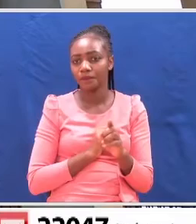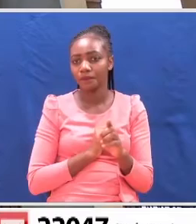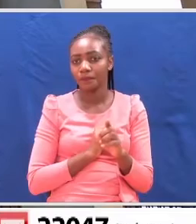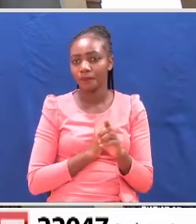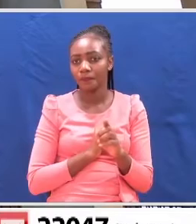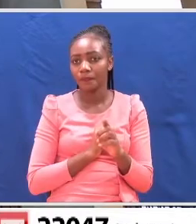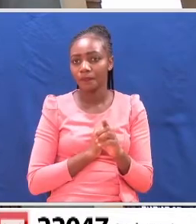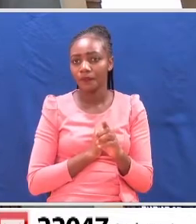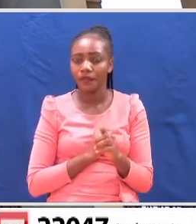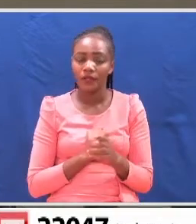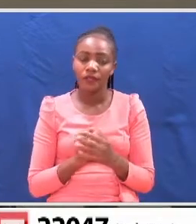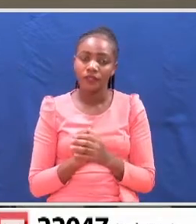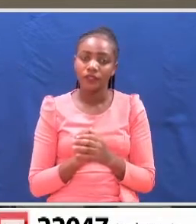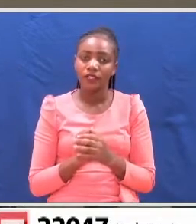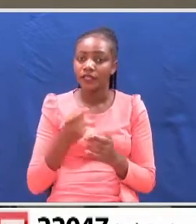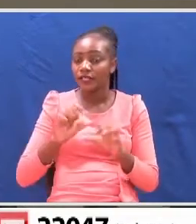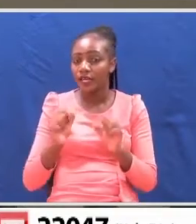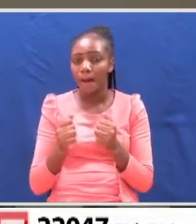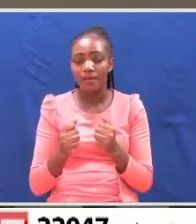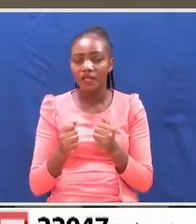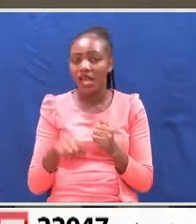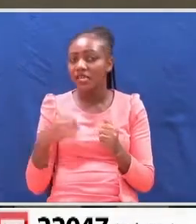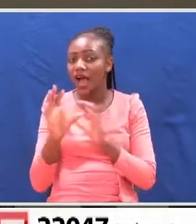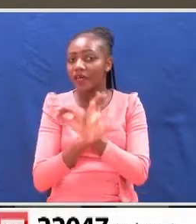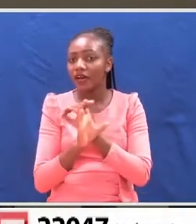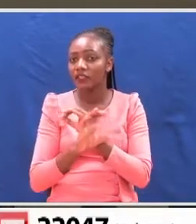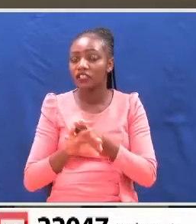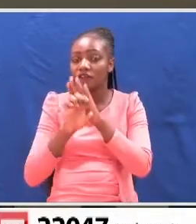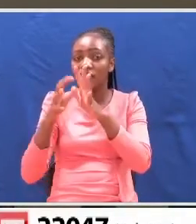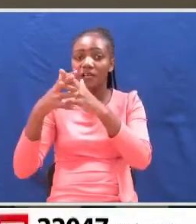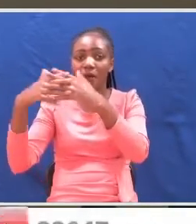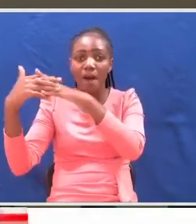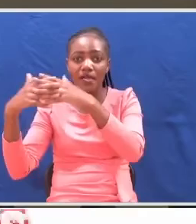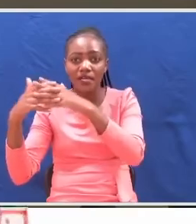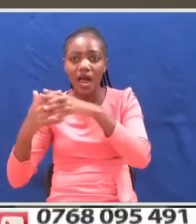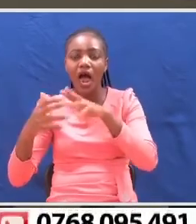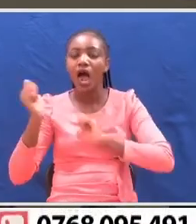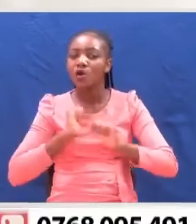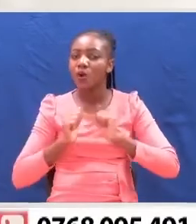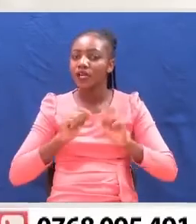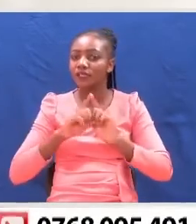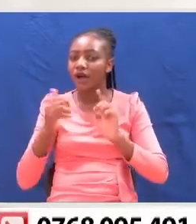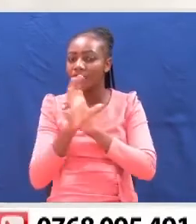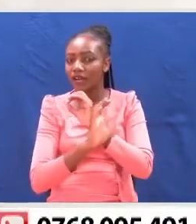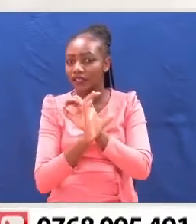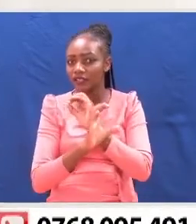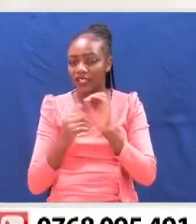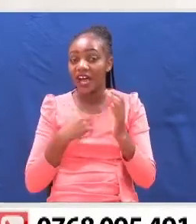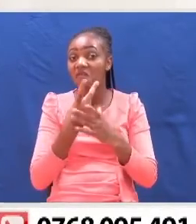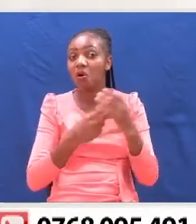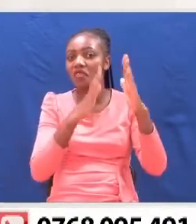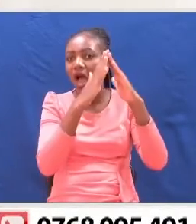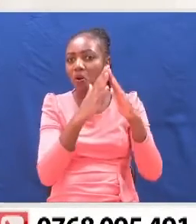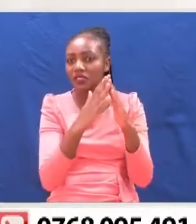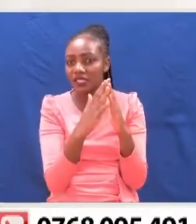na National Assembly ni lower house. Hiyo inafanyika ukienda Marekani, Australia, Rwanda hapa na nchi zingine zote ambazo ziko na mabunge wili. Kwa hivyo